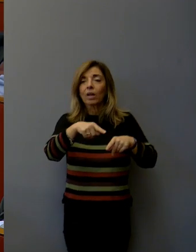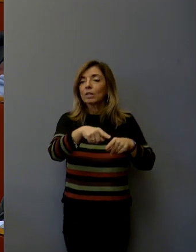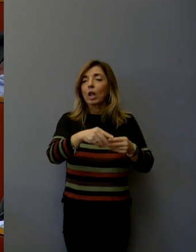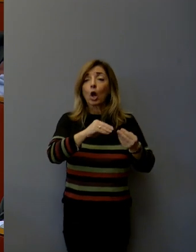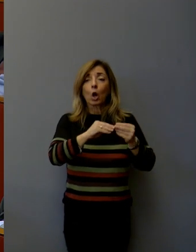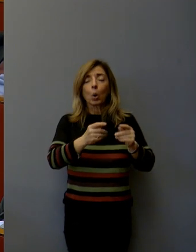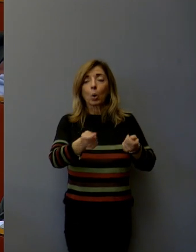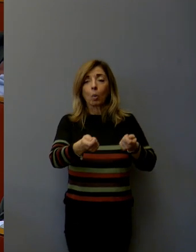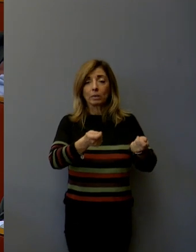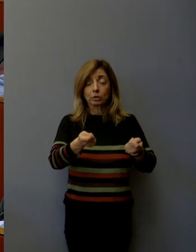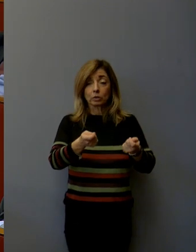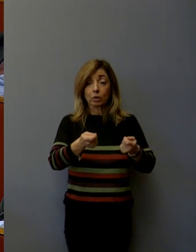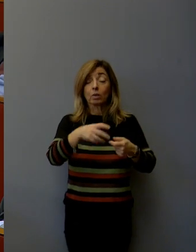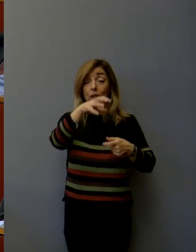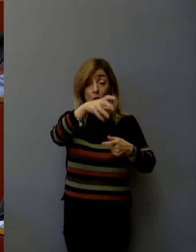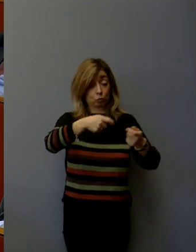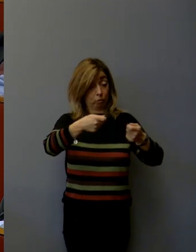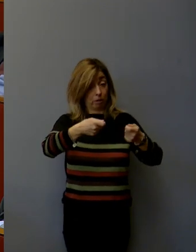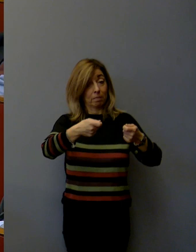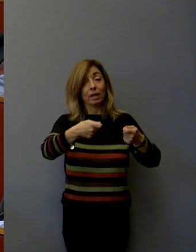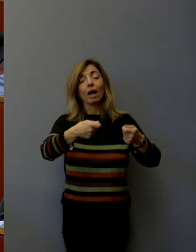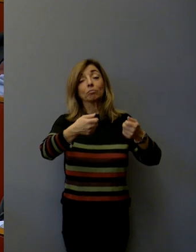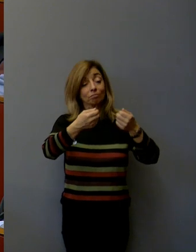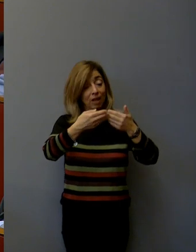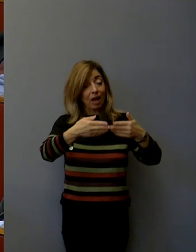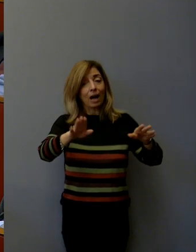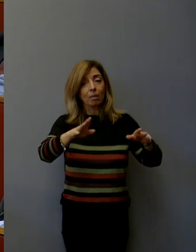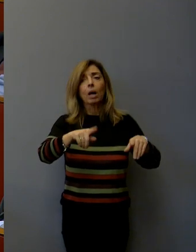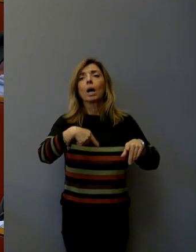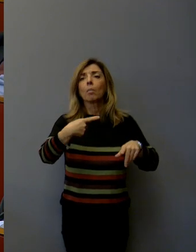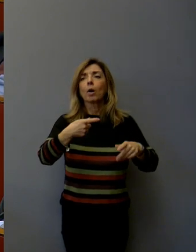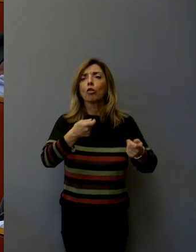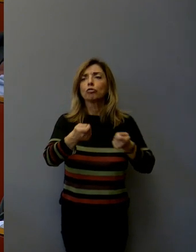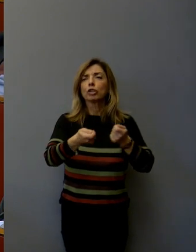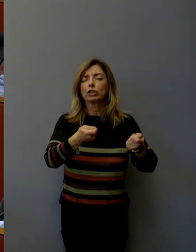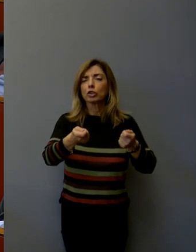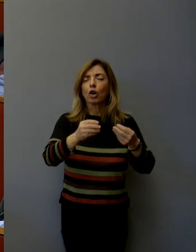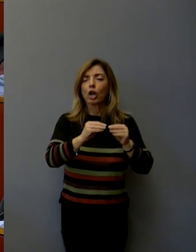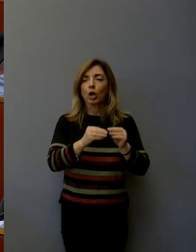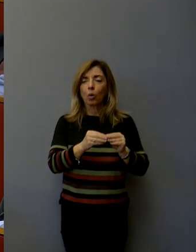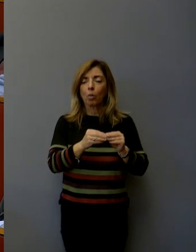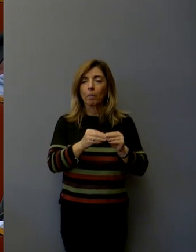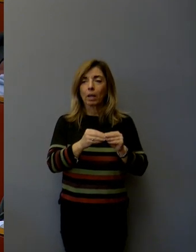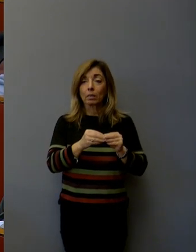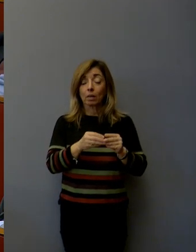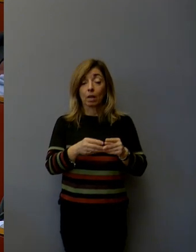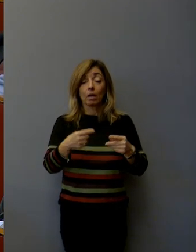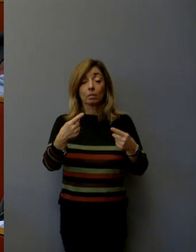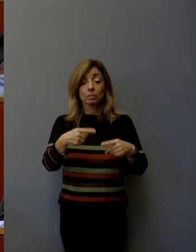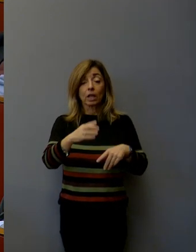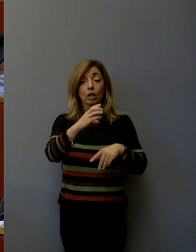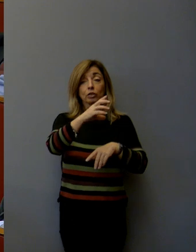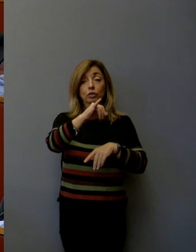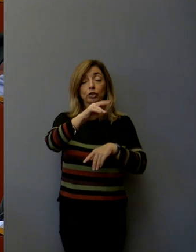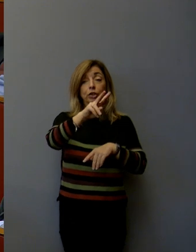ma poi non la si gestisce nemmeno e nemmeno si porge una mano a chi sarà coinvolto quindi ai cibi e agli esercizi